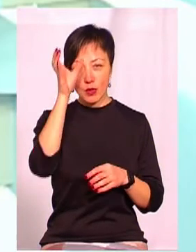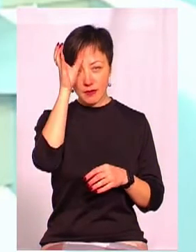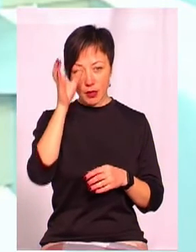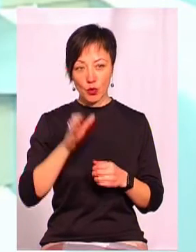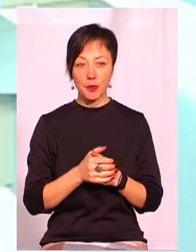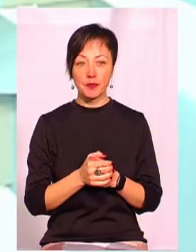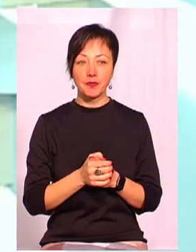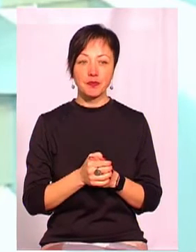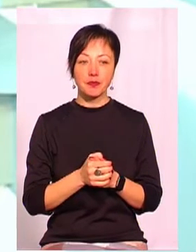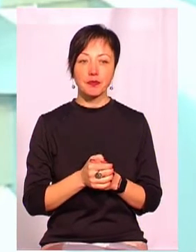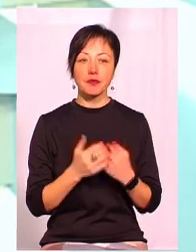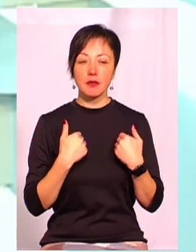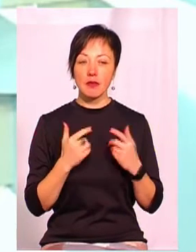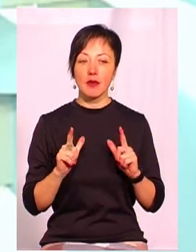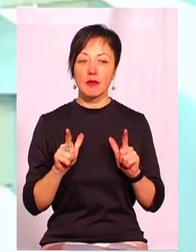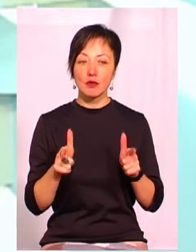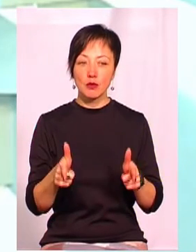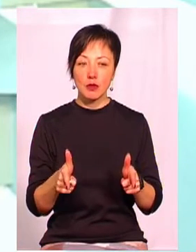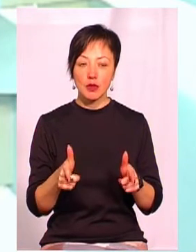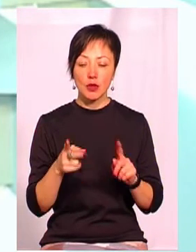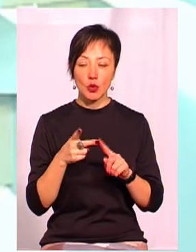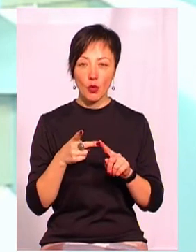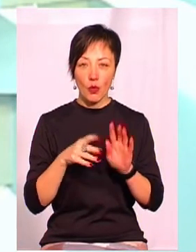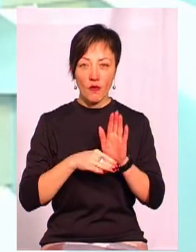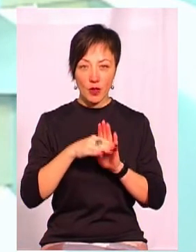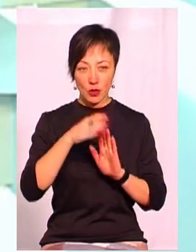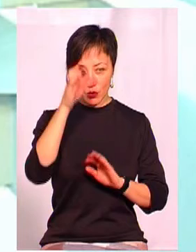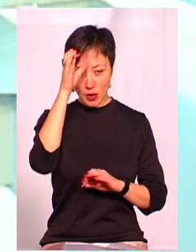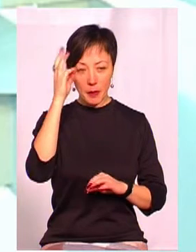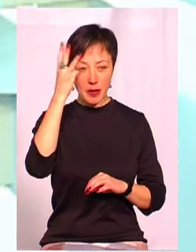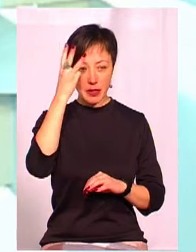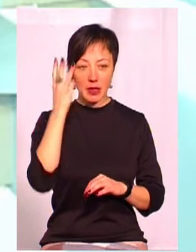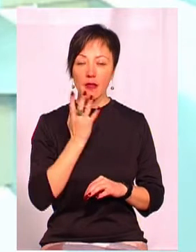освіту. Я поступив на другу вищу освіту в